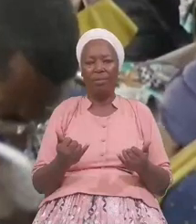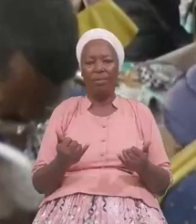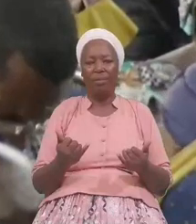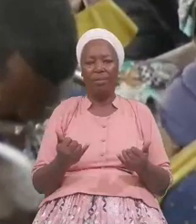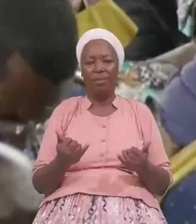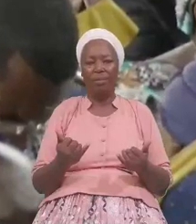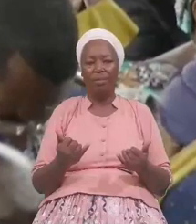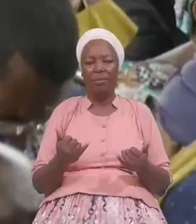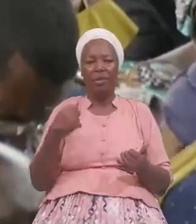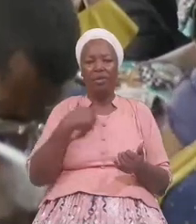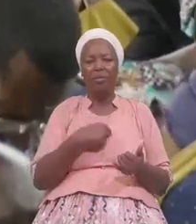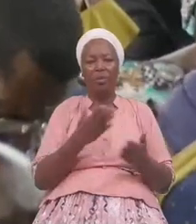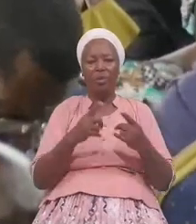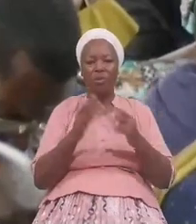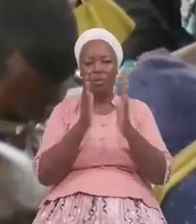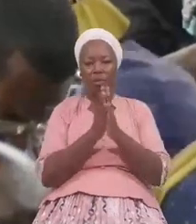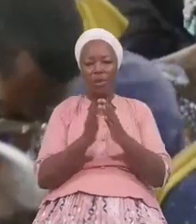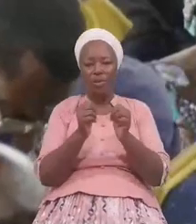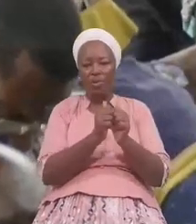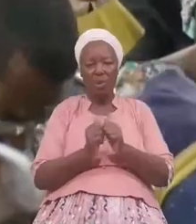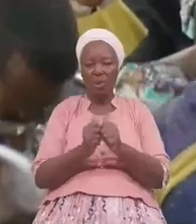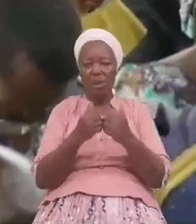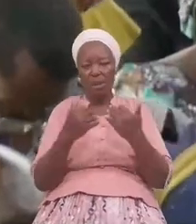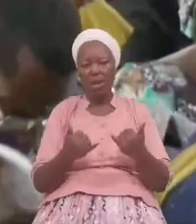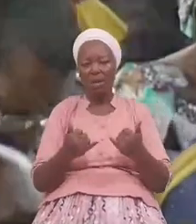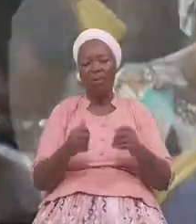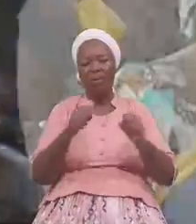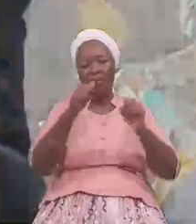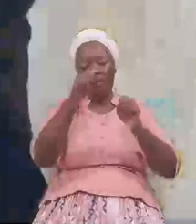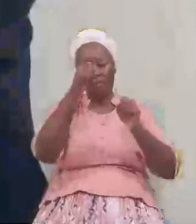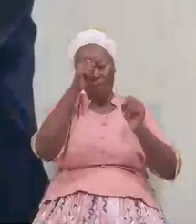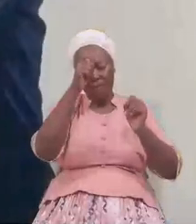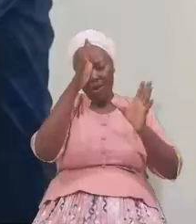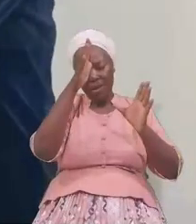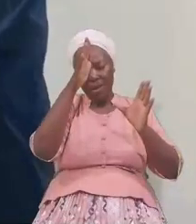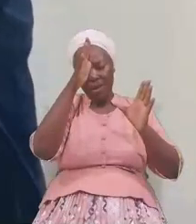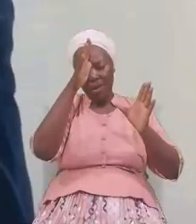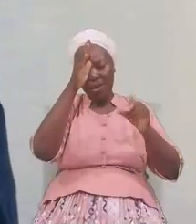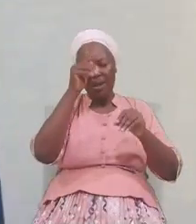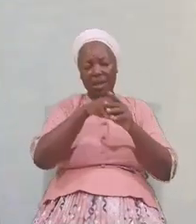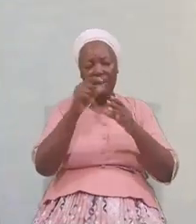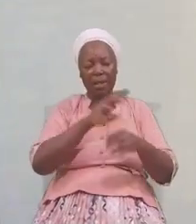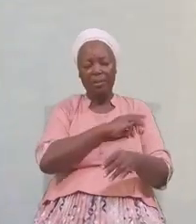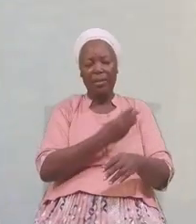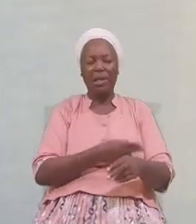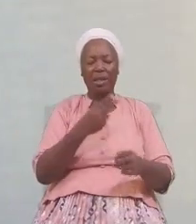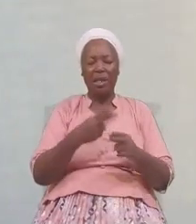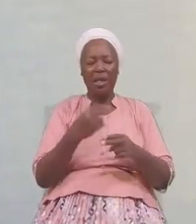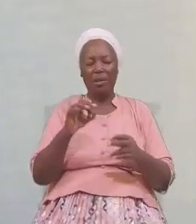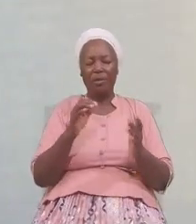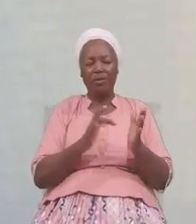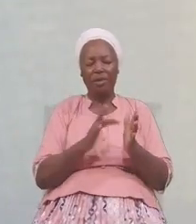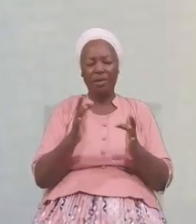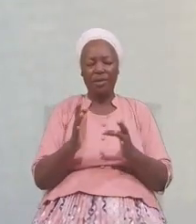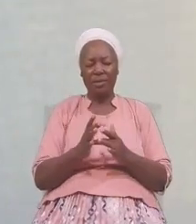Nous allons prier ensemble maintenant. Père, au nom puissant de Jésus,